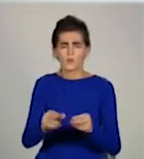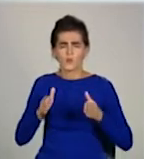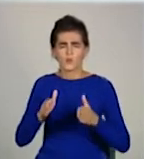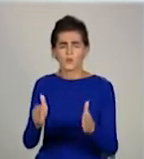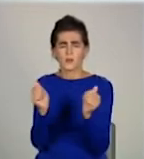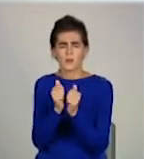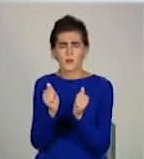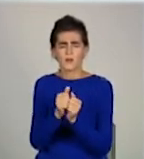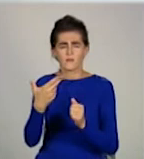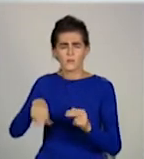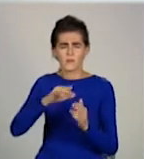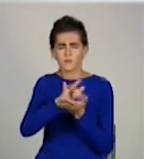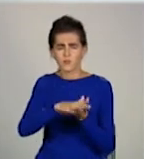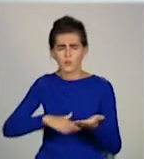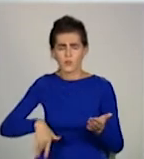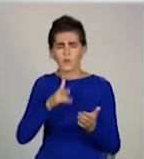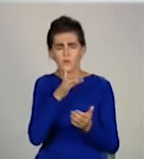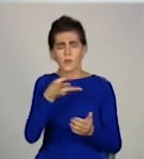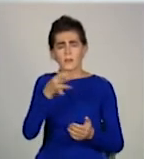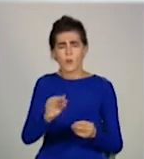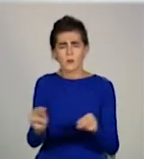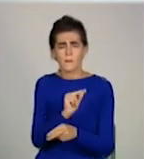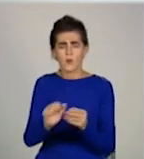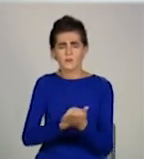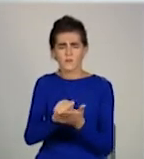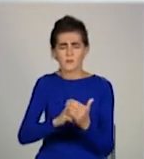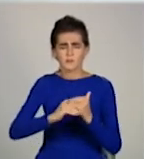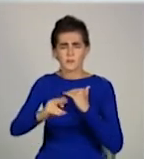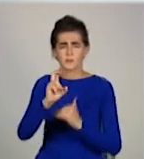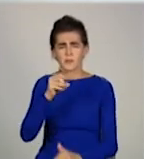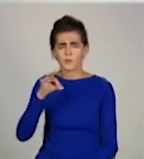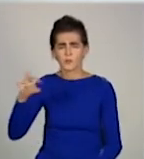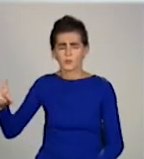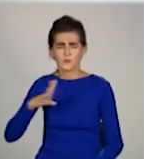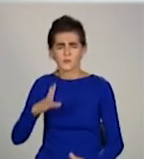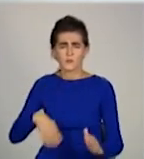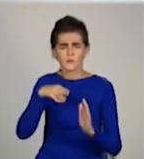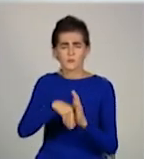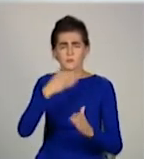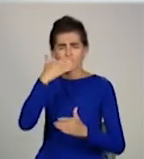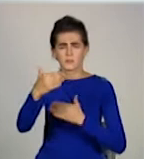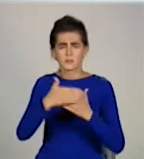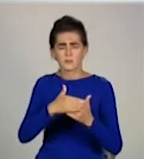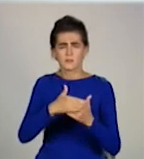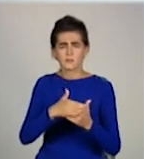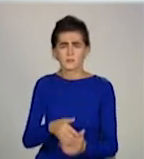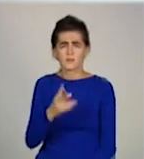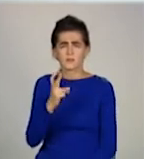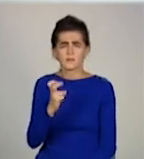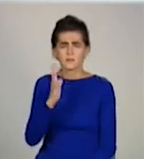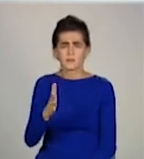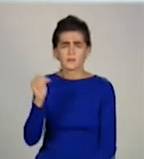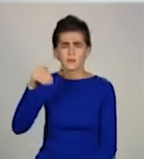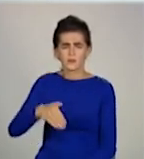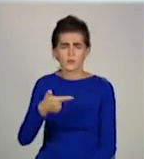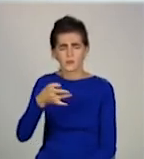поточне отримання, але саме на ремонт асфальтобетонного покриття було закладено близько 250